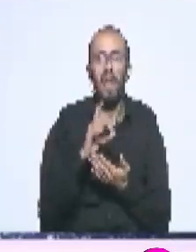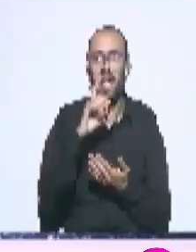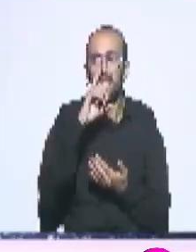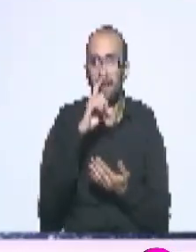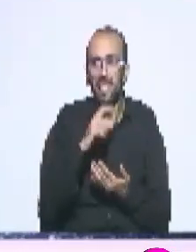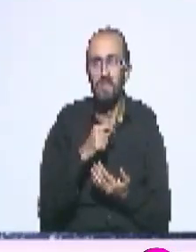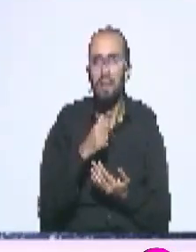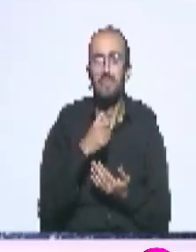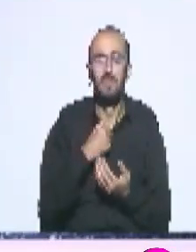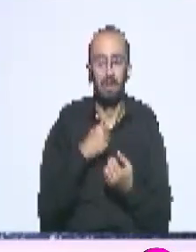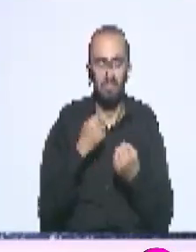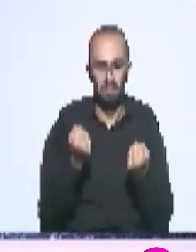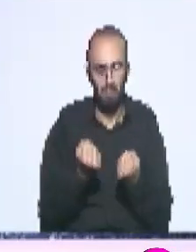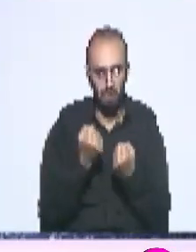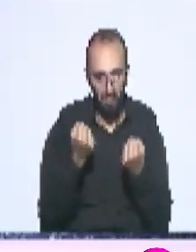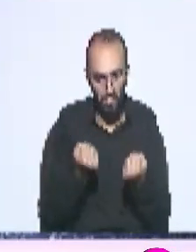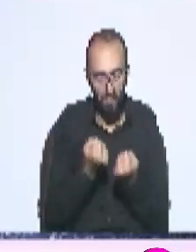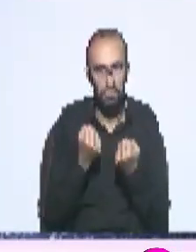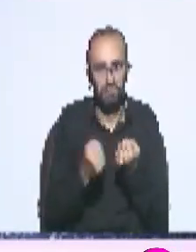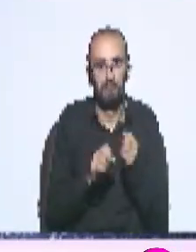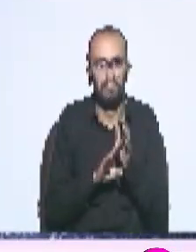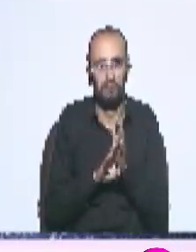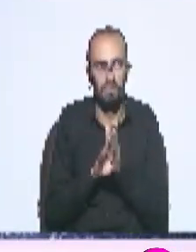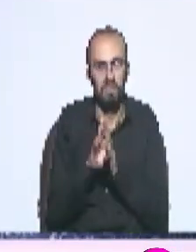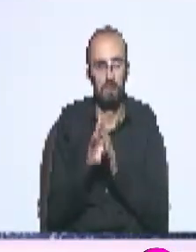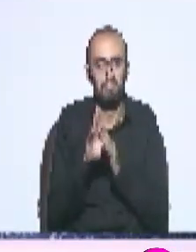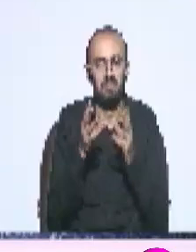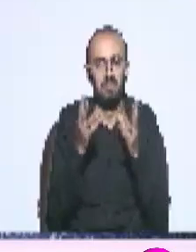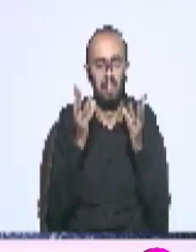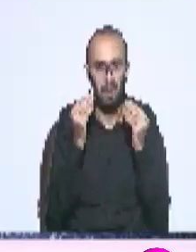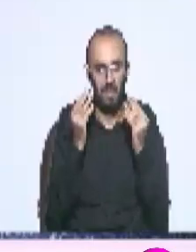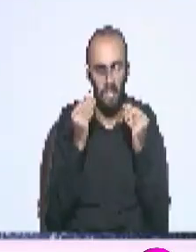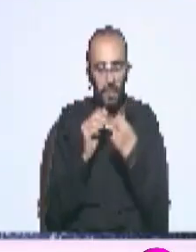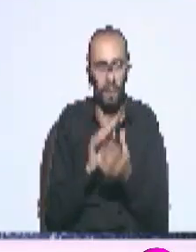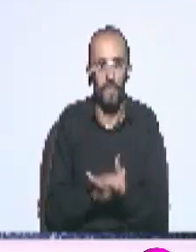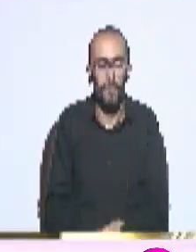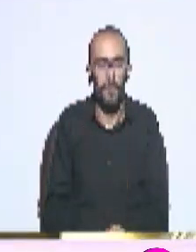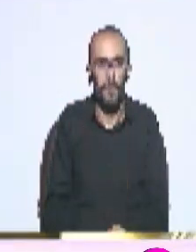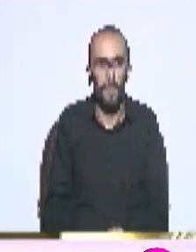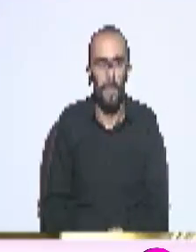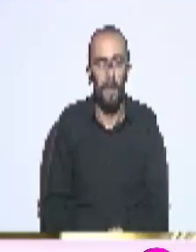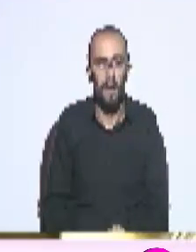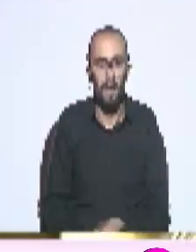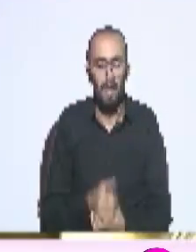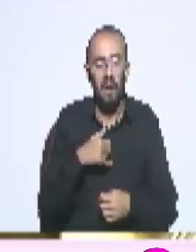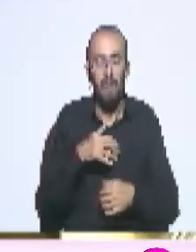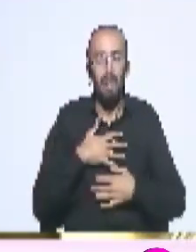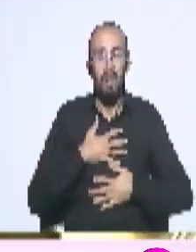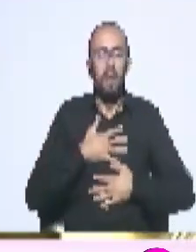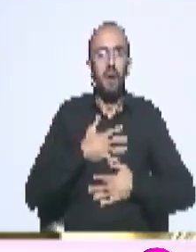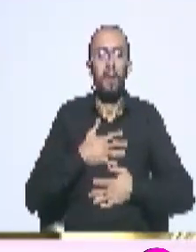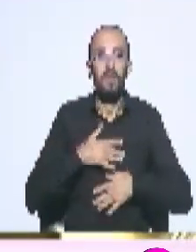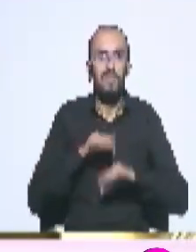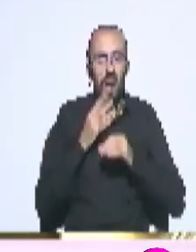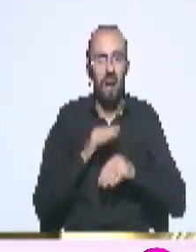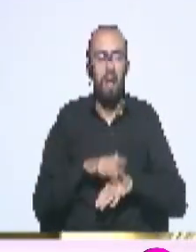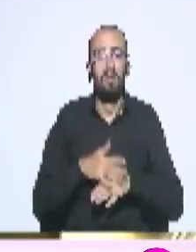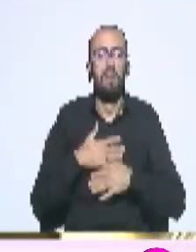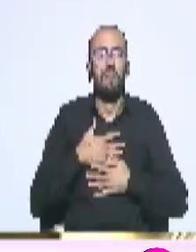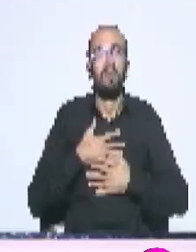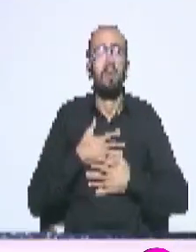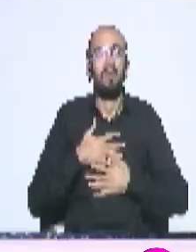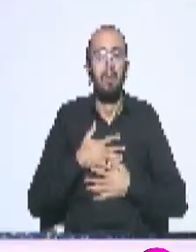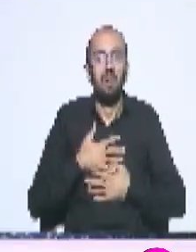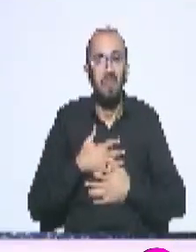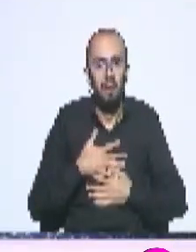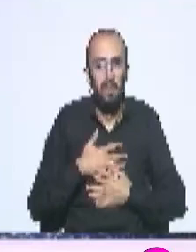اعرف عنها اكتر ابتدي اعمل ا ده هيديني برض نس كده ان انا احس ان انا طبعا اكتب علاقاتي احنا بنكتب